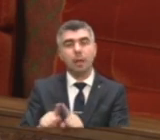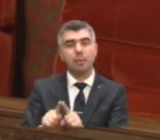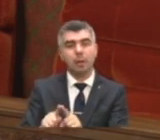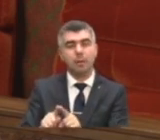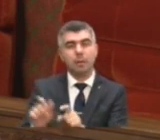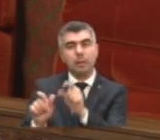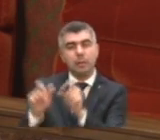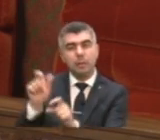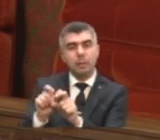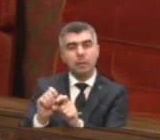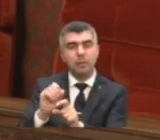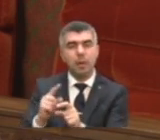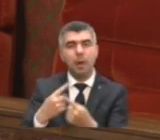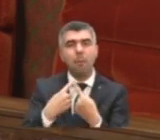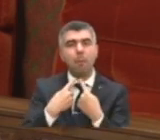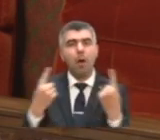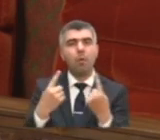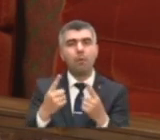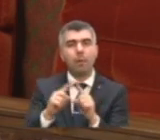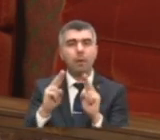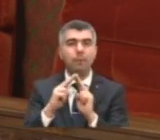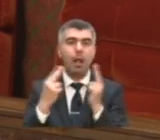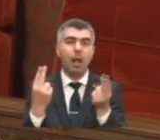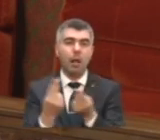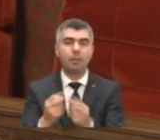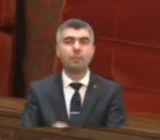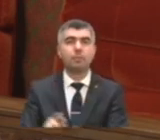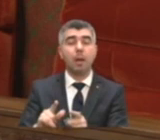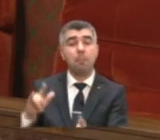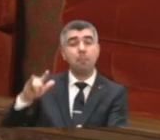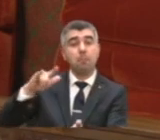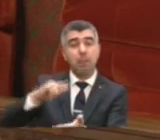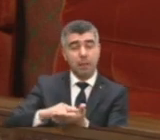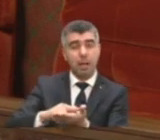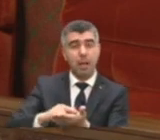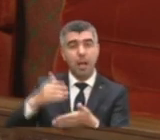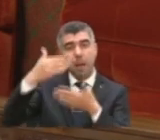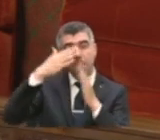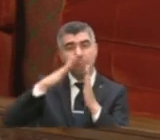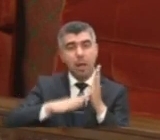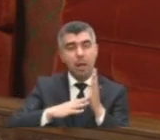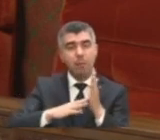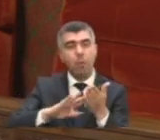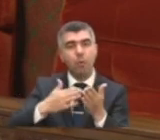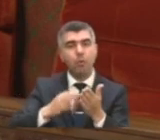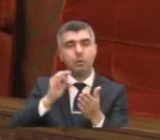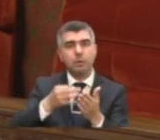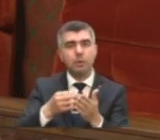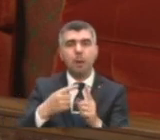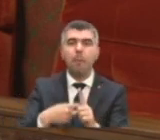مفتحصين مختصين على الصعيد الدولي. تتحصل المطارات المغربية على نتائج مشرفة تنطمحوا التحسين